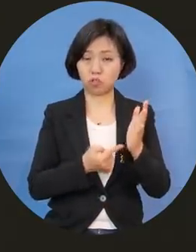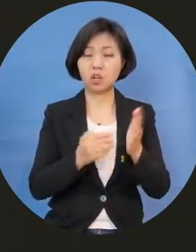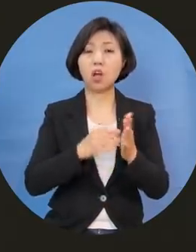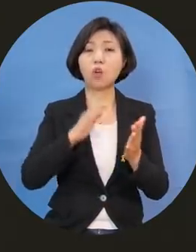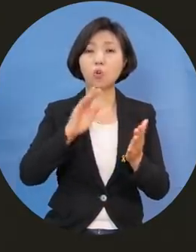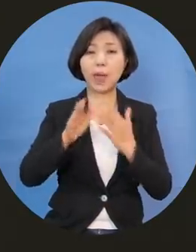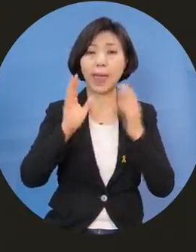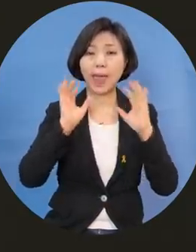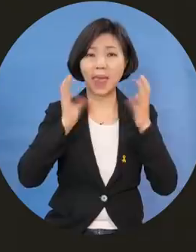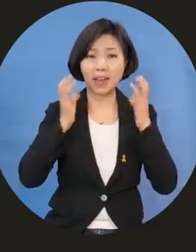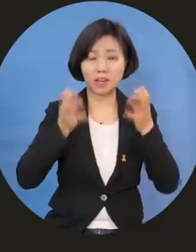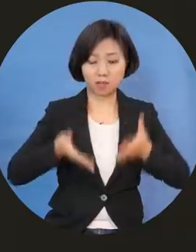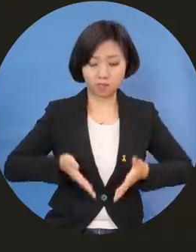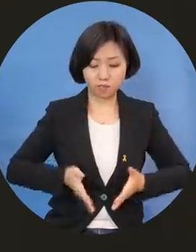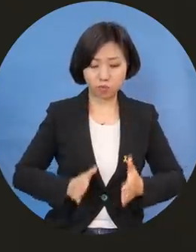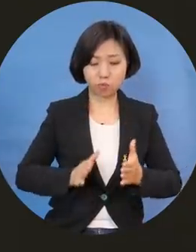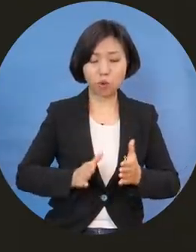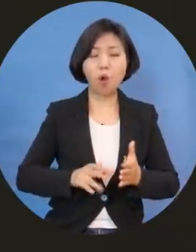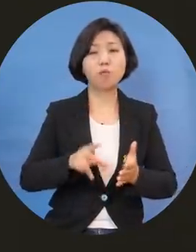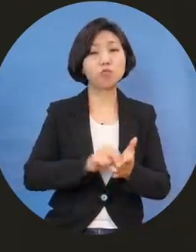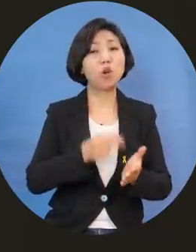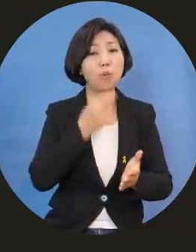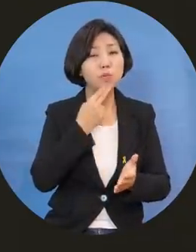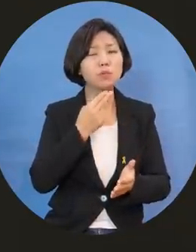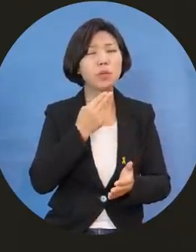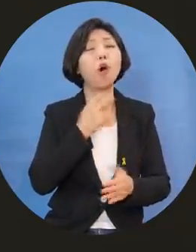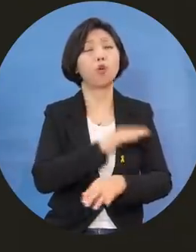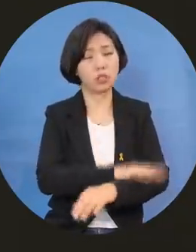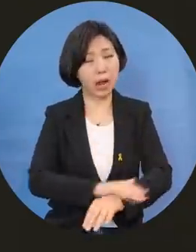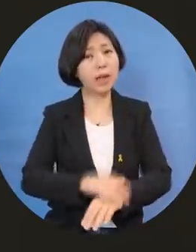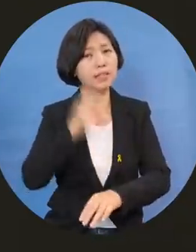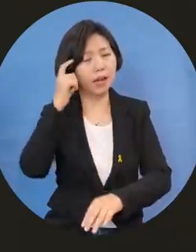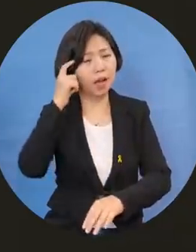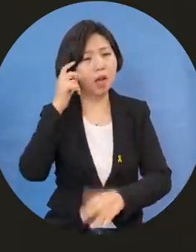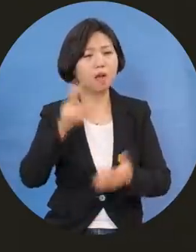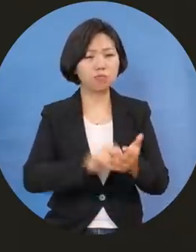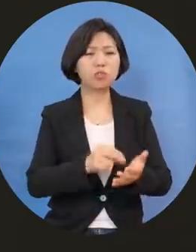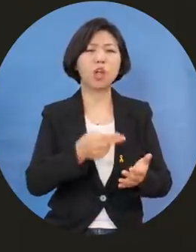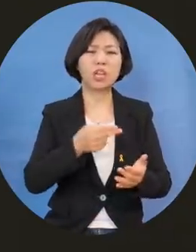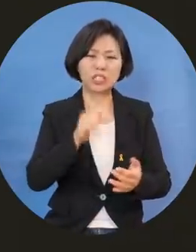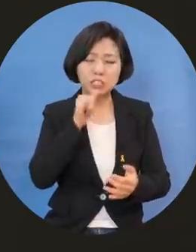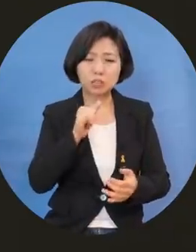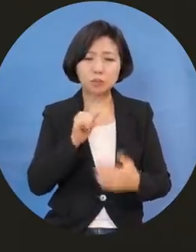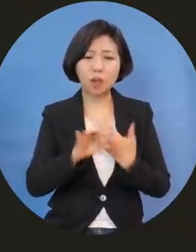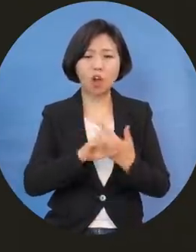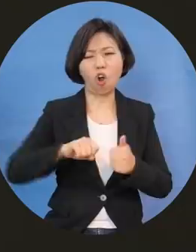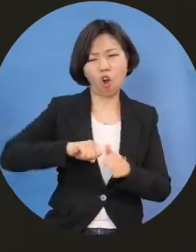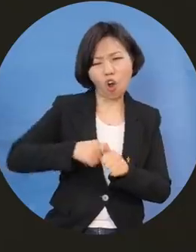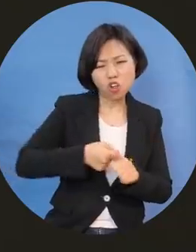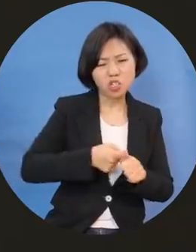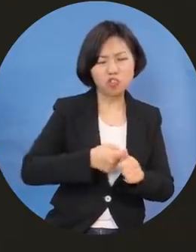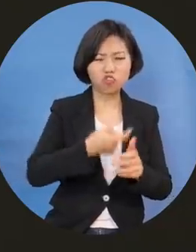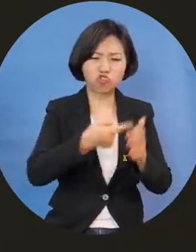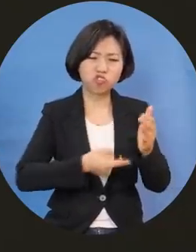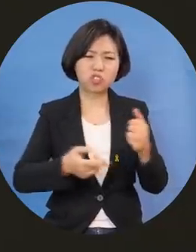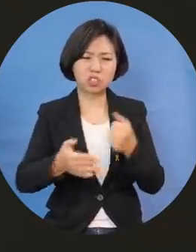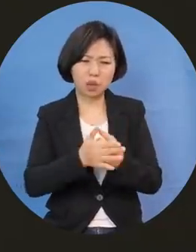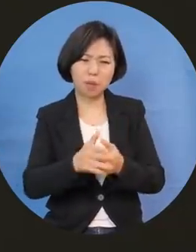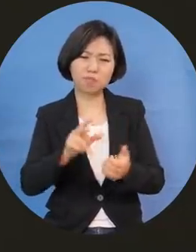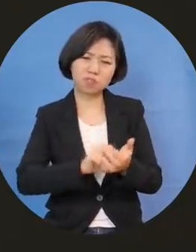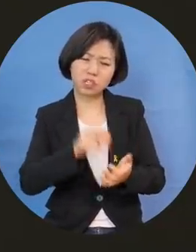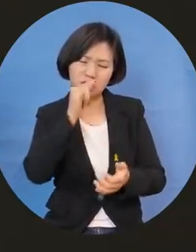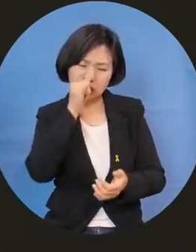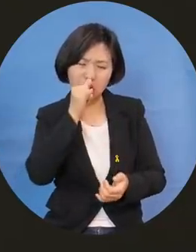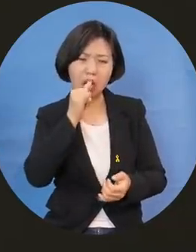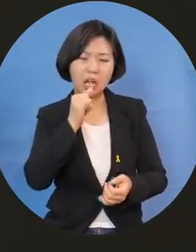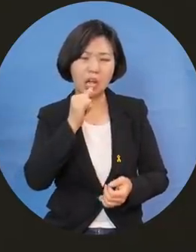제왕절개 수술을 해서 아이가 문제가 없으면 참 잘했다 이럴 거고, 아이가 문제가 있으면 아 억지로 끄집어내가지고 문제가